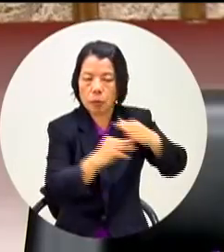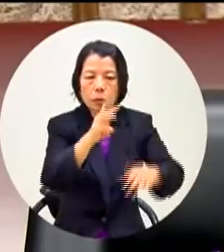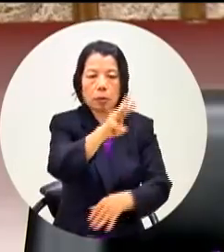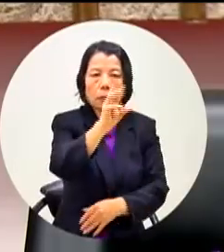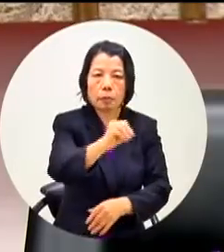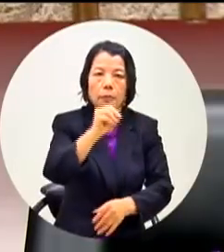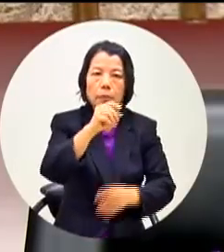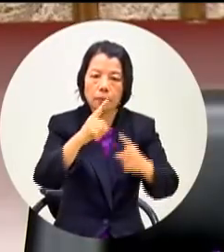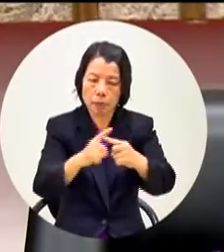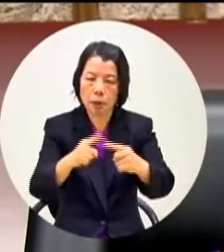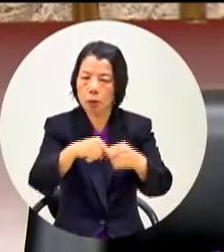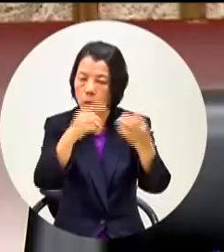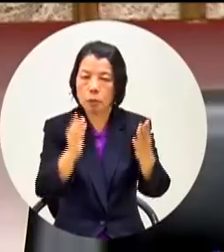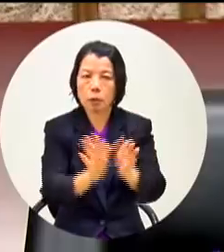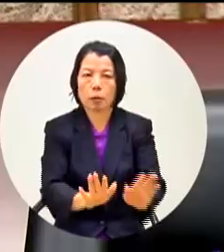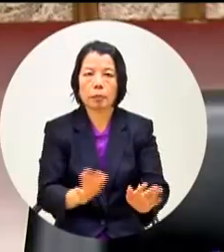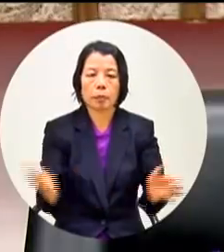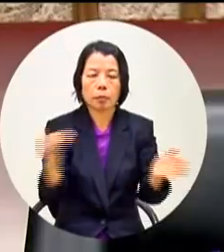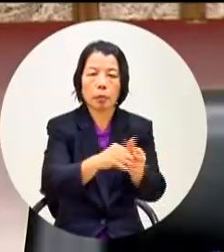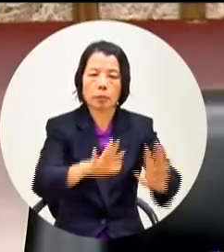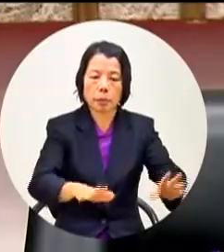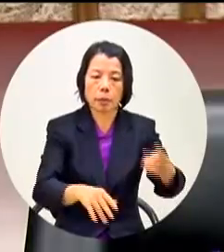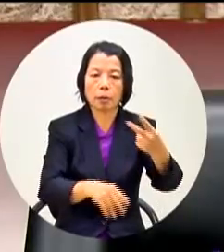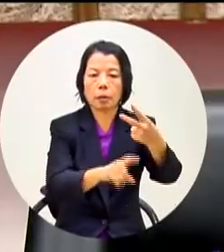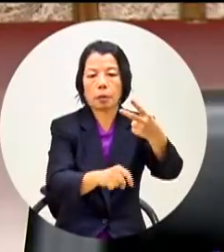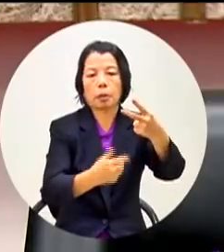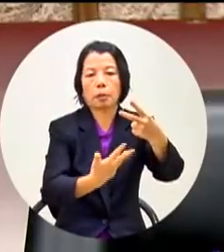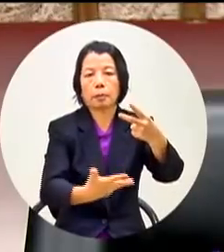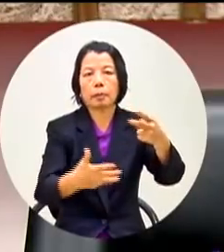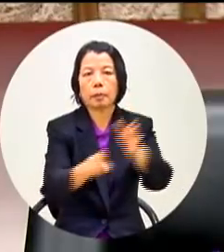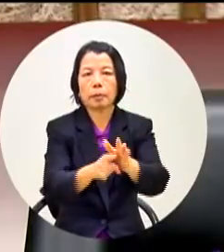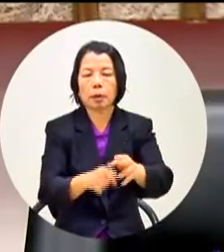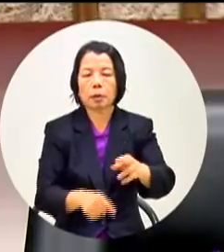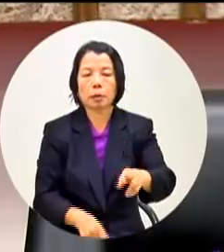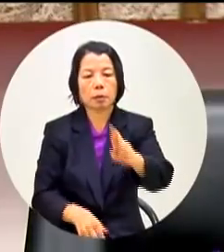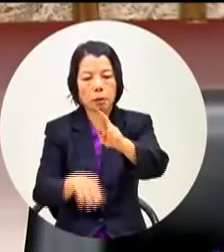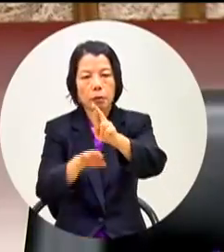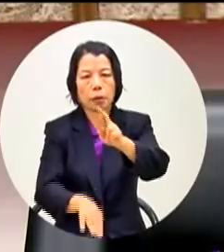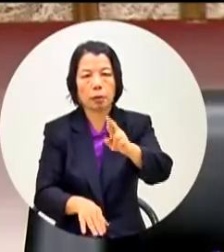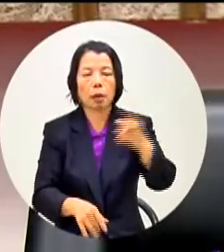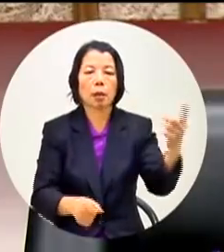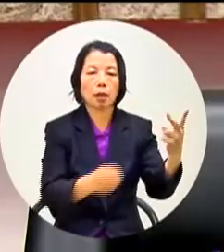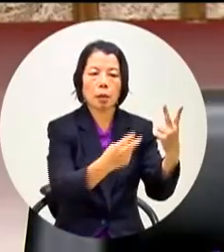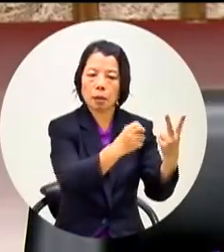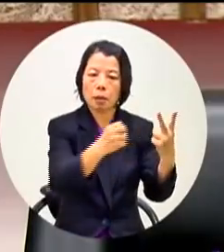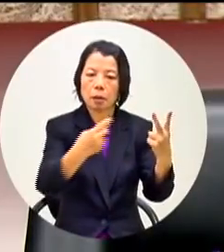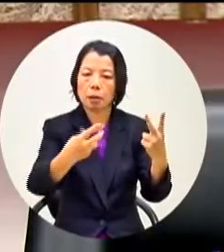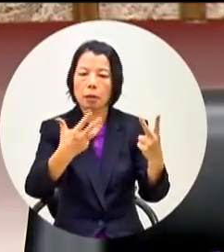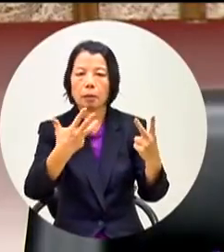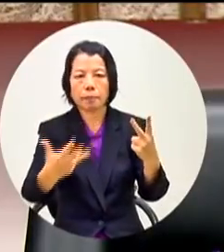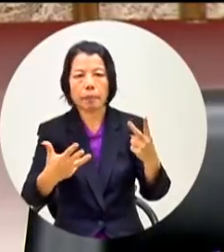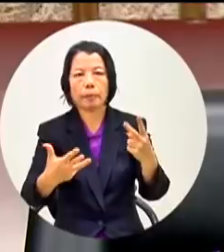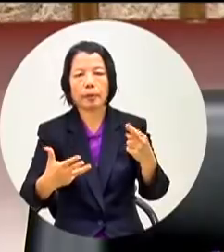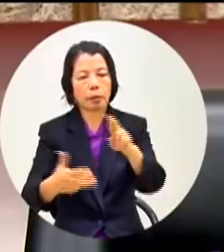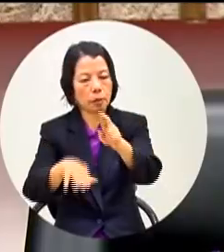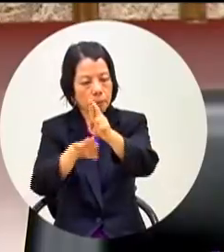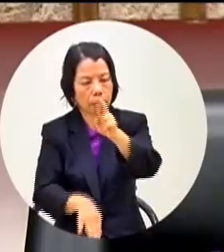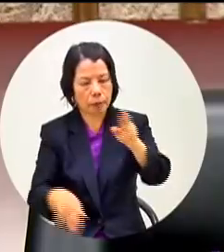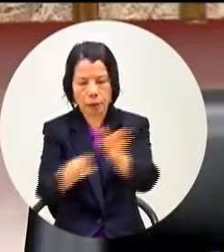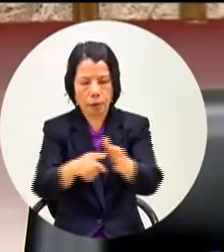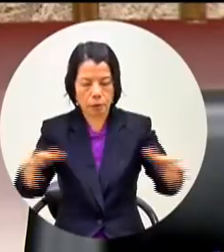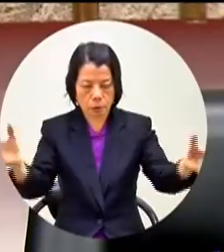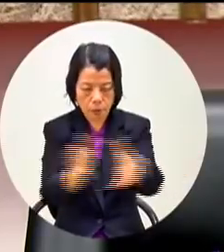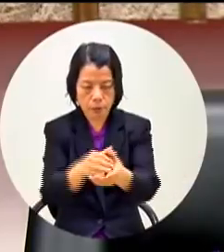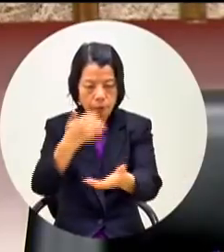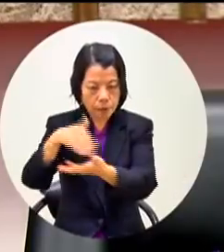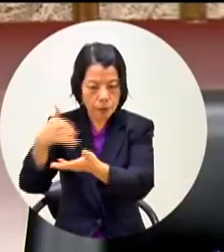到2018年的12月底哈，我们做了这个统计。那等于呢，全年的平均日运量是多少？大家